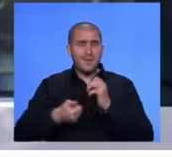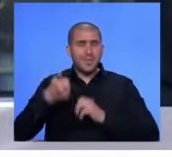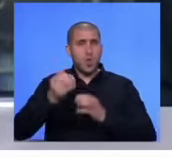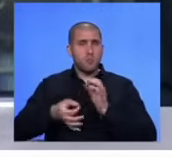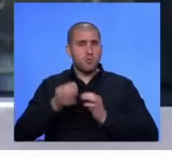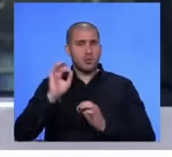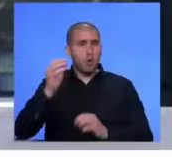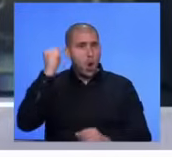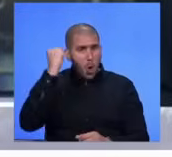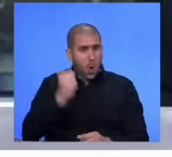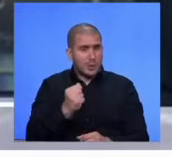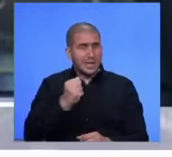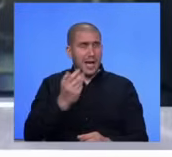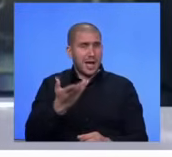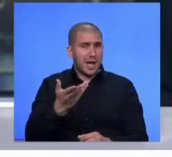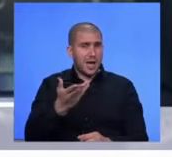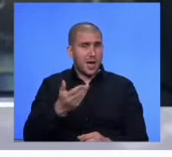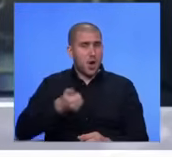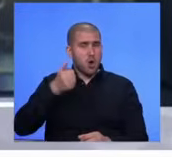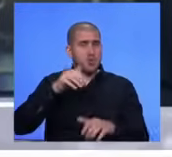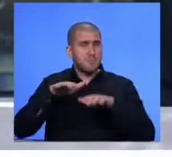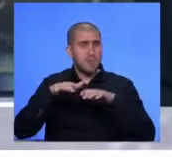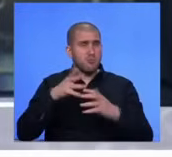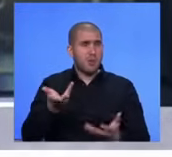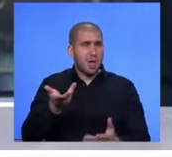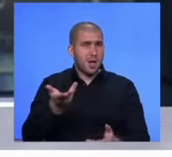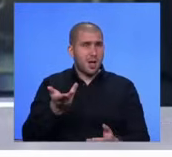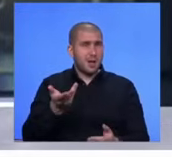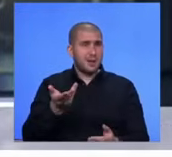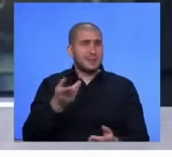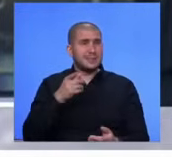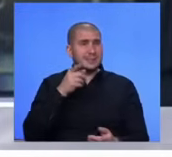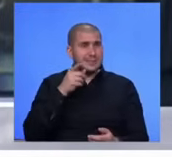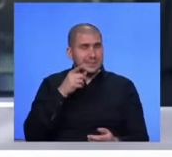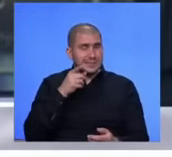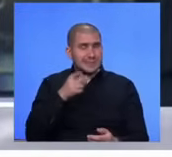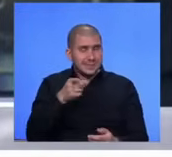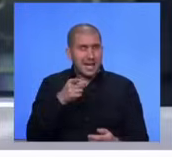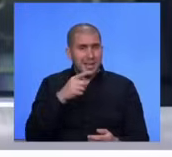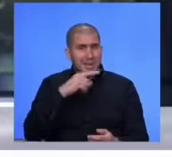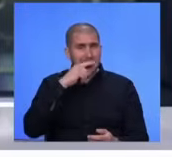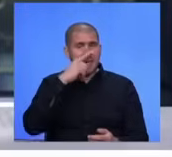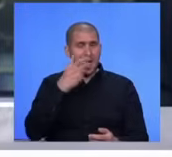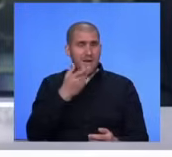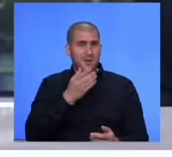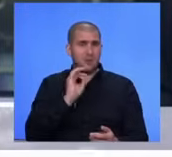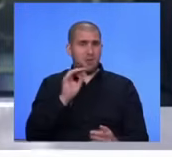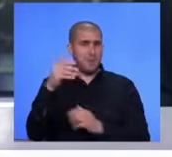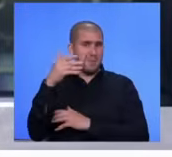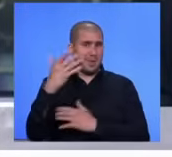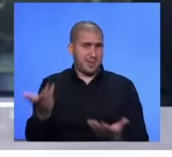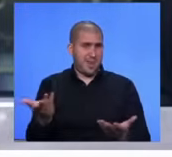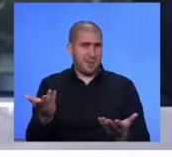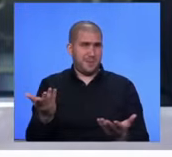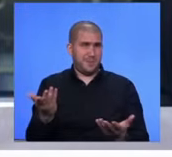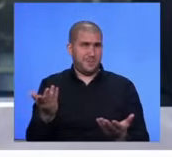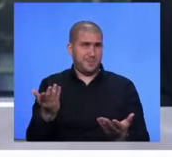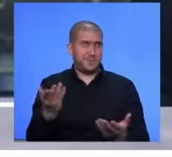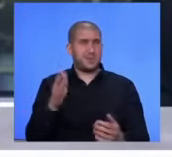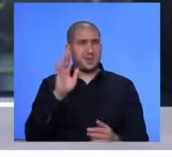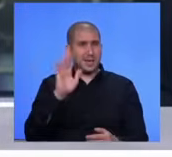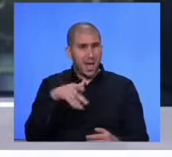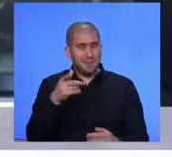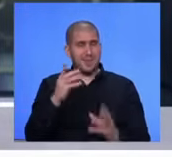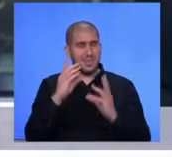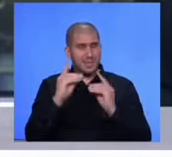של רוצח ראש הממשלה. זו גאווה של המדינה. תודה, שופט